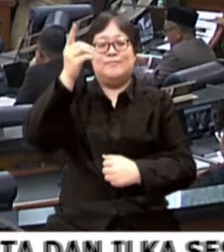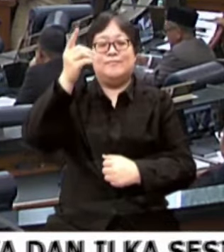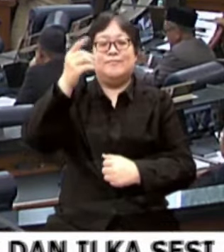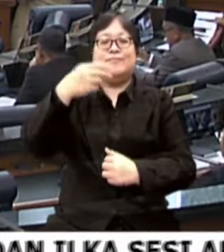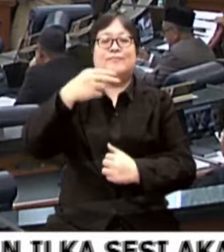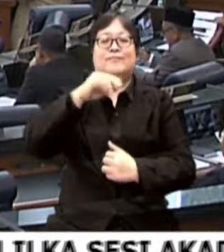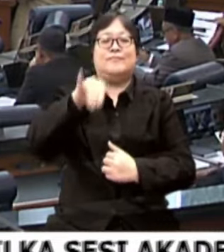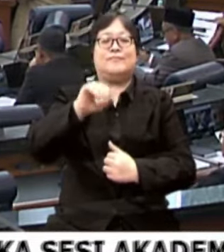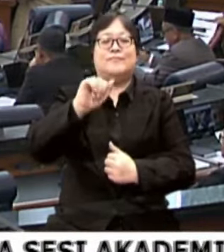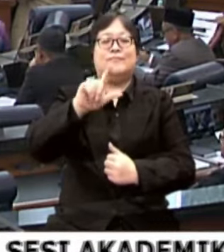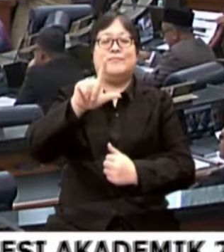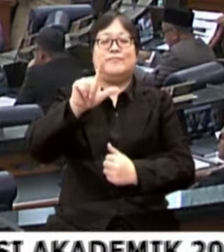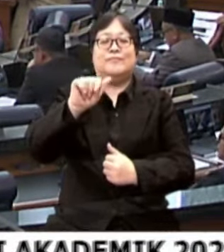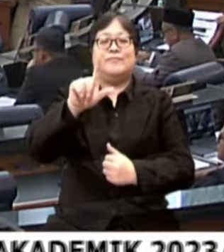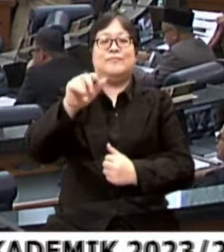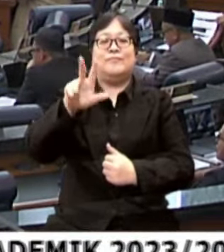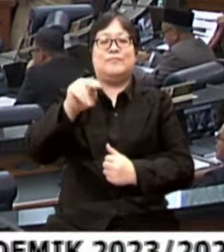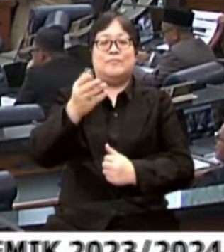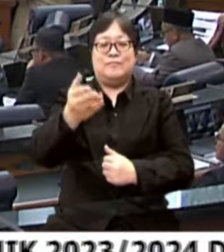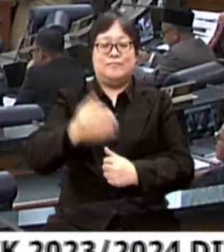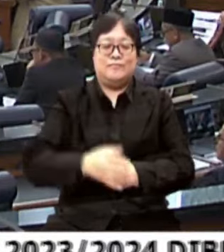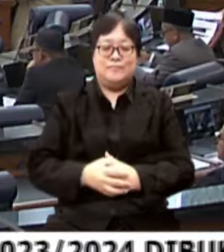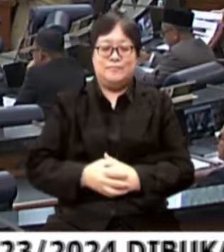Jalaludin bin Haji alias